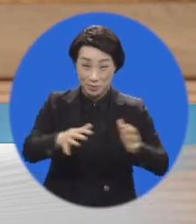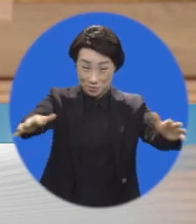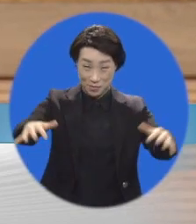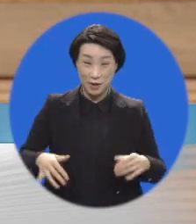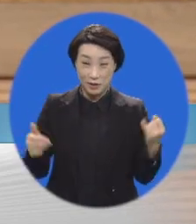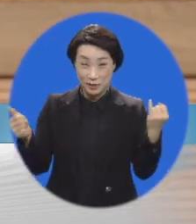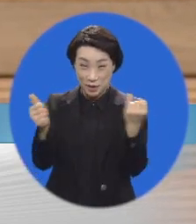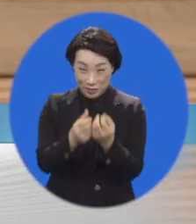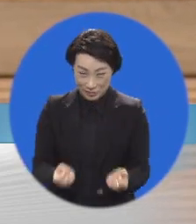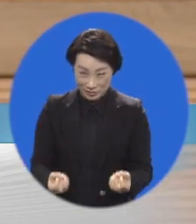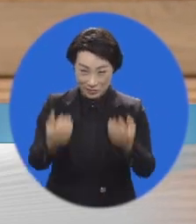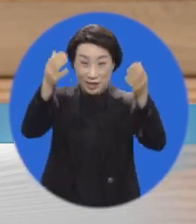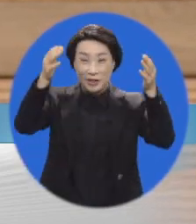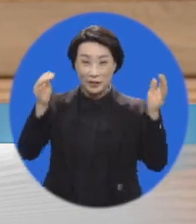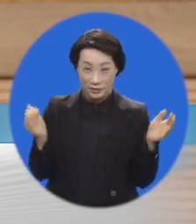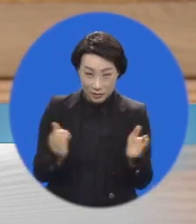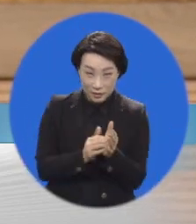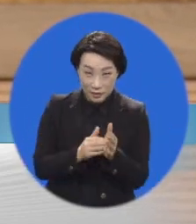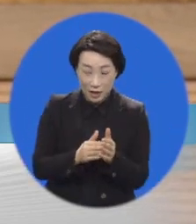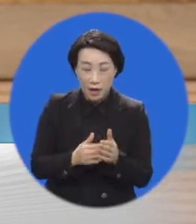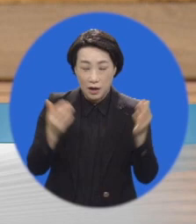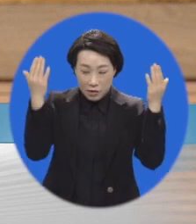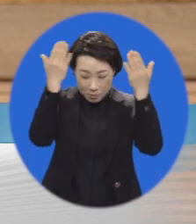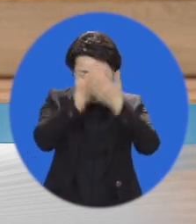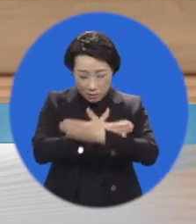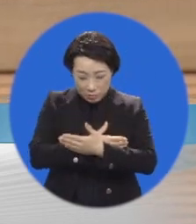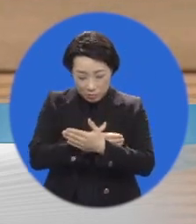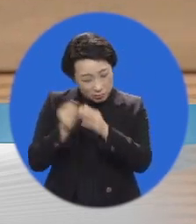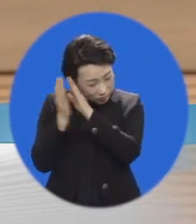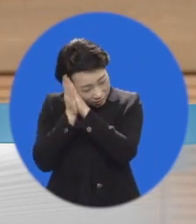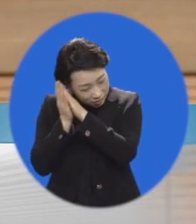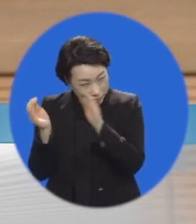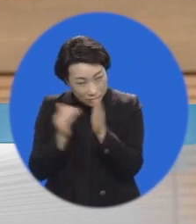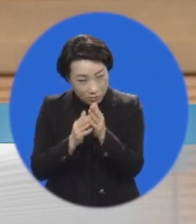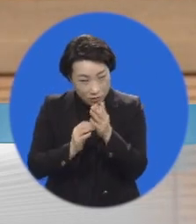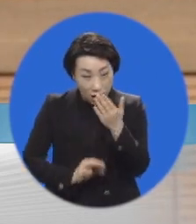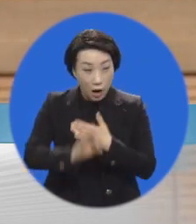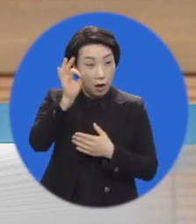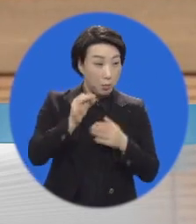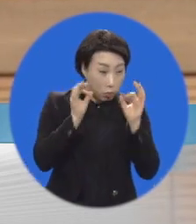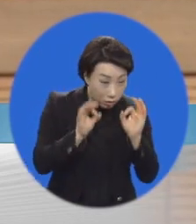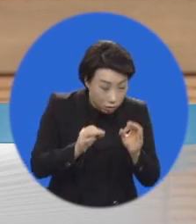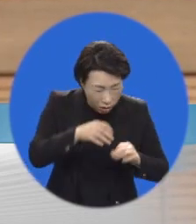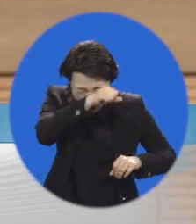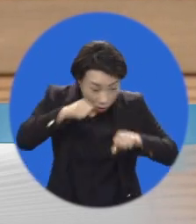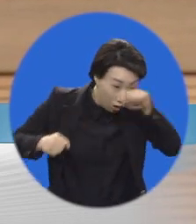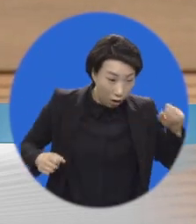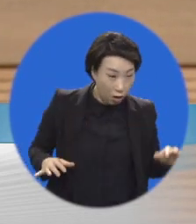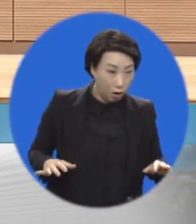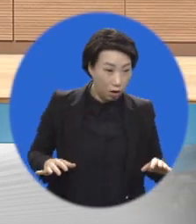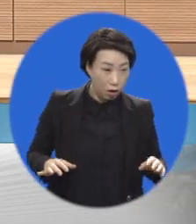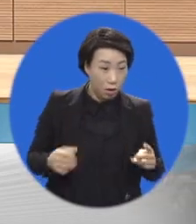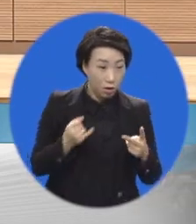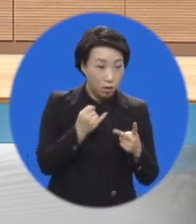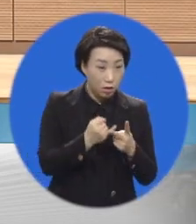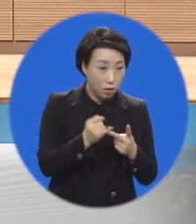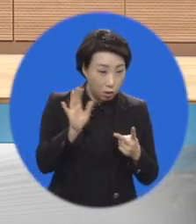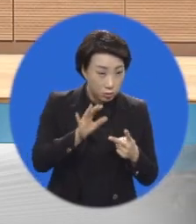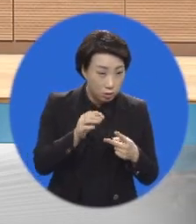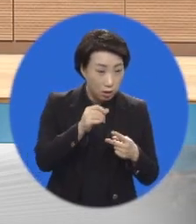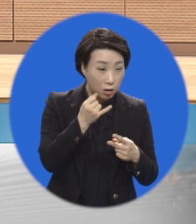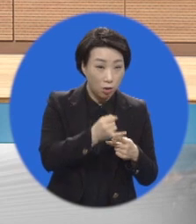결혼식을 잘 했습니다. 그리고 그 밤을 새고 났더니 나엘이 아니라 그 언니 내아입니다. 내아. 이런